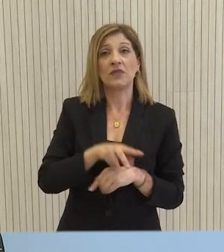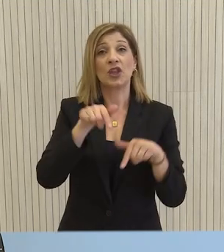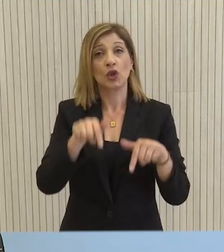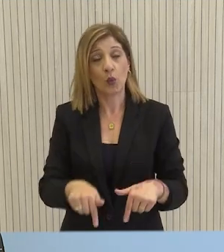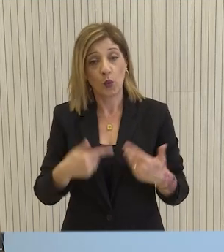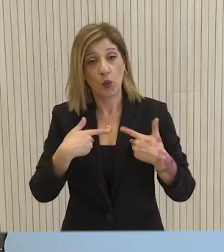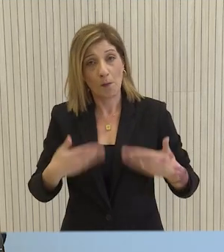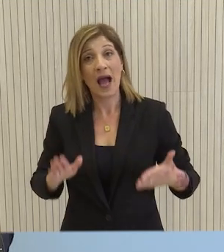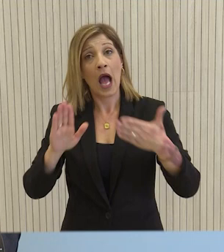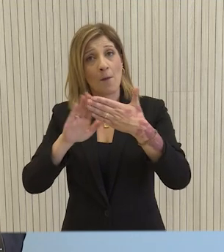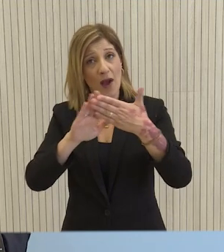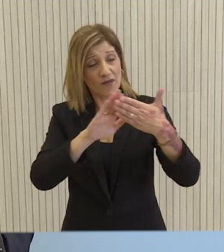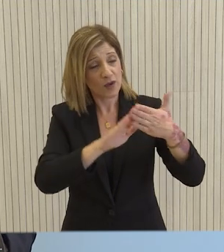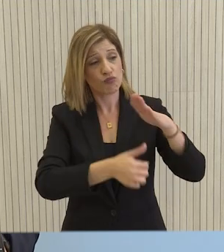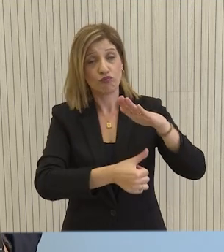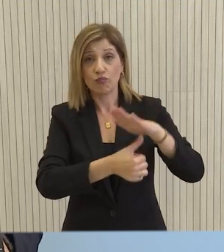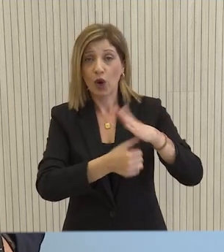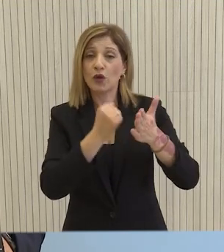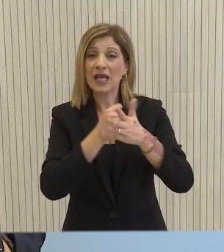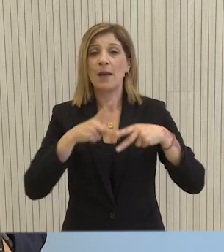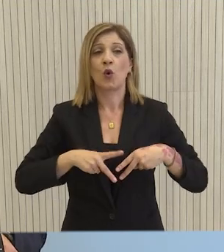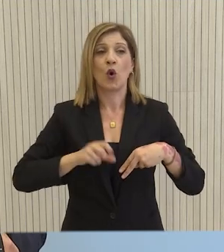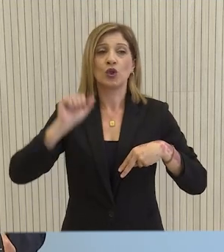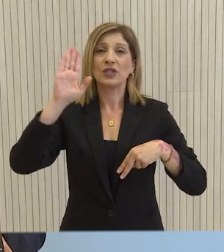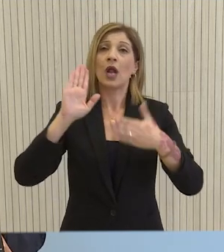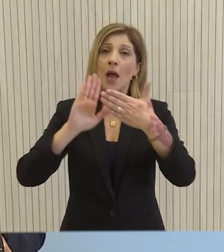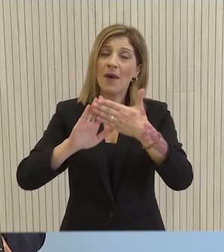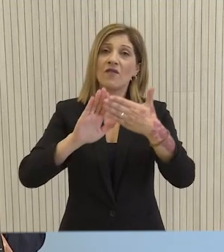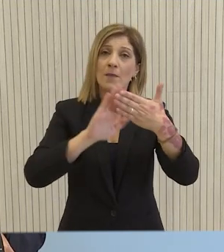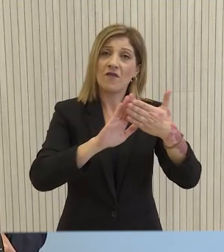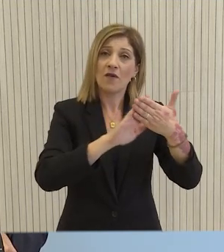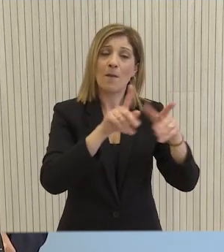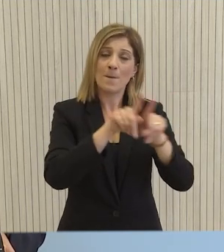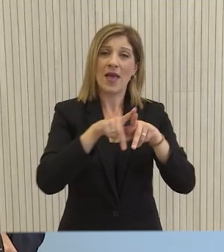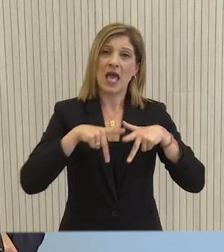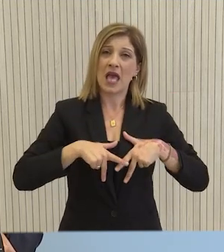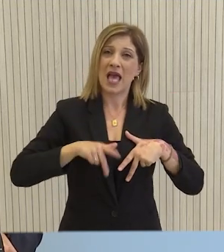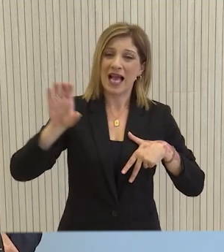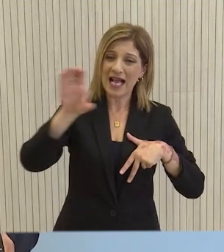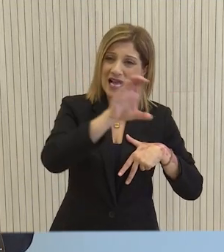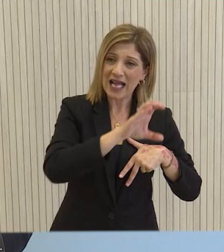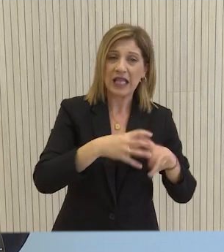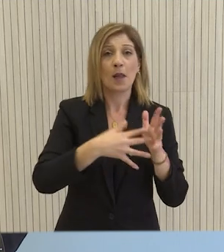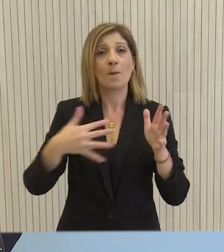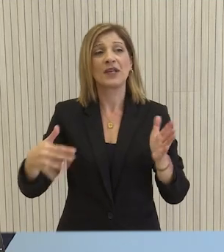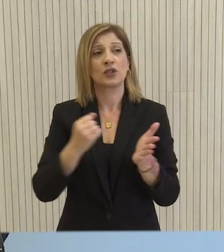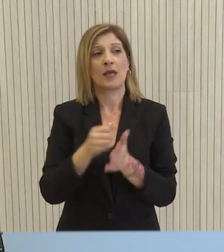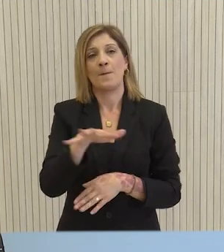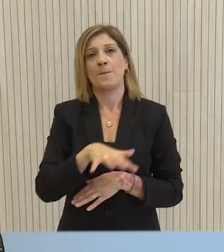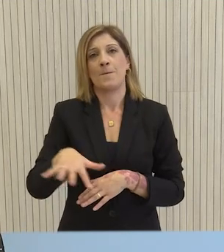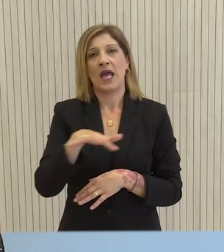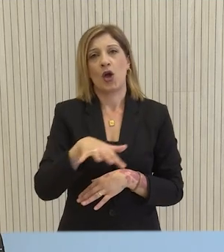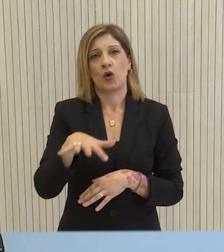βρισκόμαστε σε επαφή, βρίσκεται ο ίδιος ο πρόεδρος της Δημοκρατίας αλλά και ο υπουργός Εξωτερικών, όπως έχω πει, και με κράτη της Μεσογείου αλλά και με κράτη της